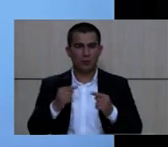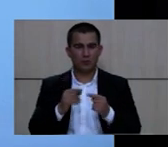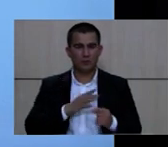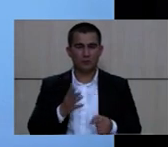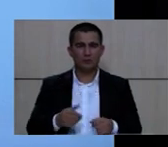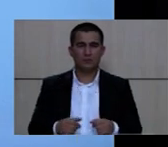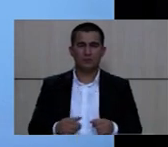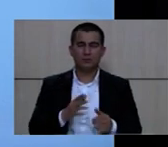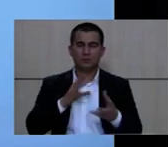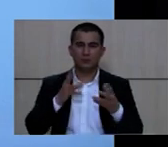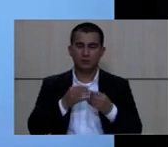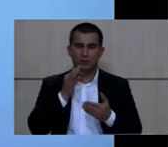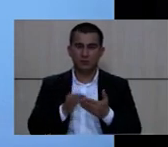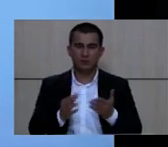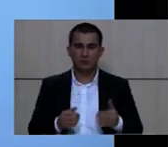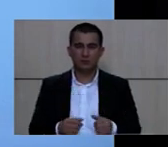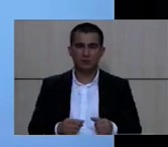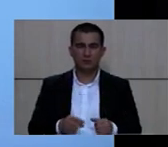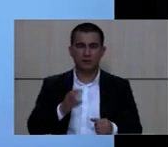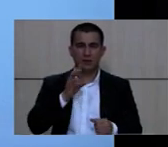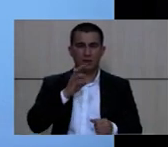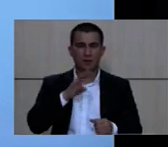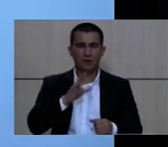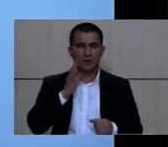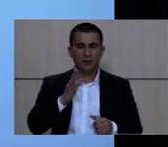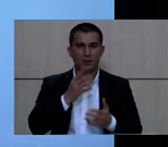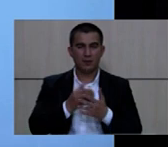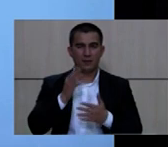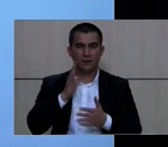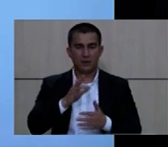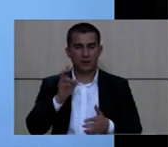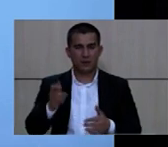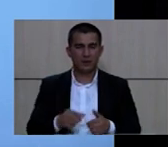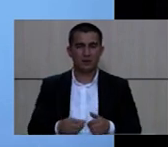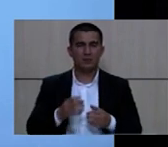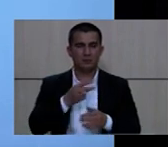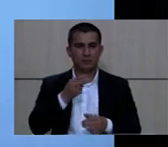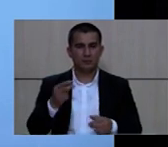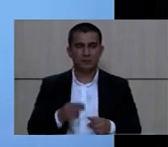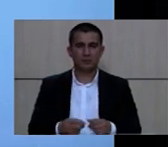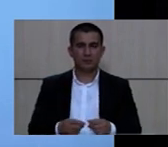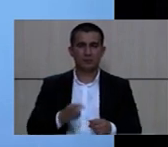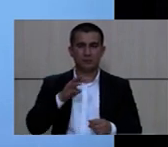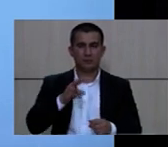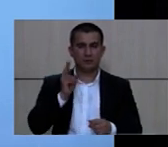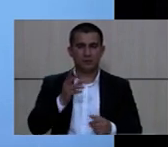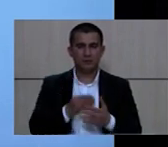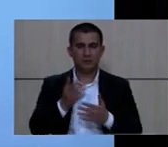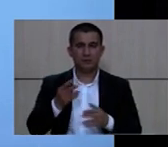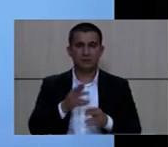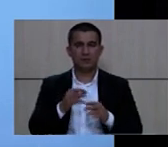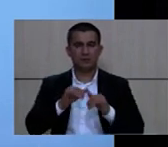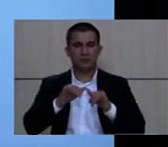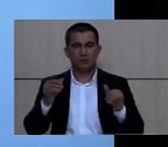olamiz. Natijada MB ko'paytirilgan VB barobar MQ ko'paytirilgan